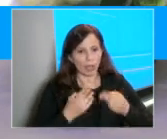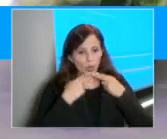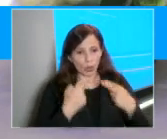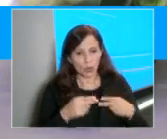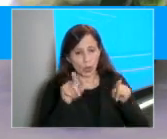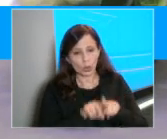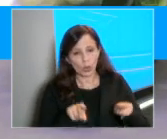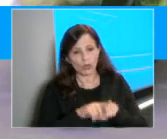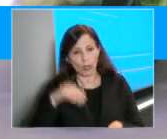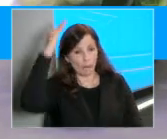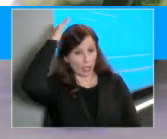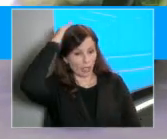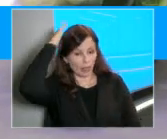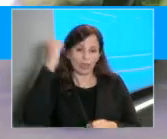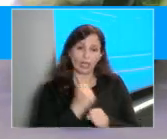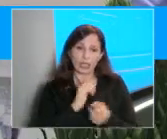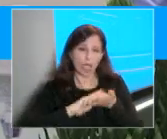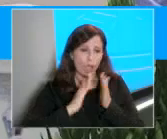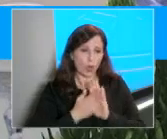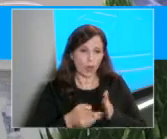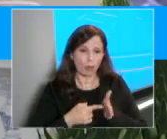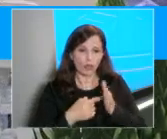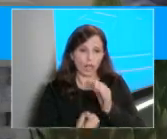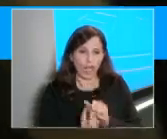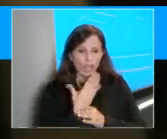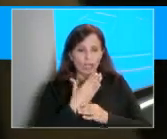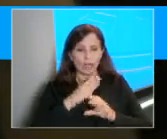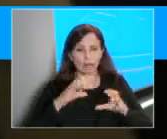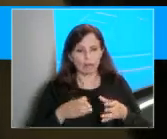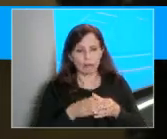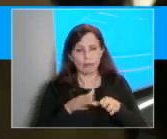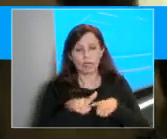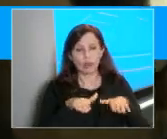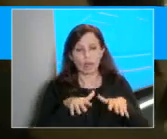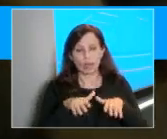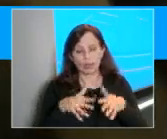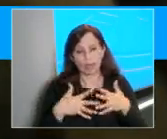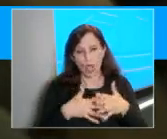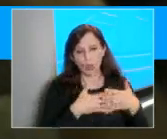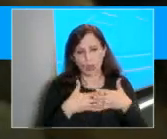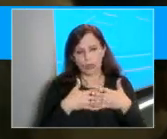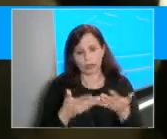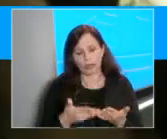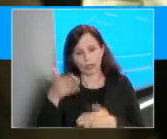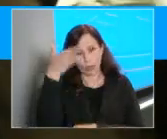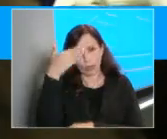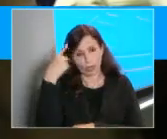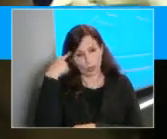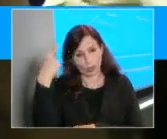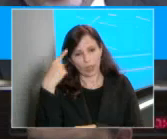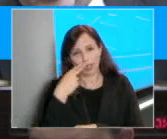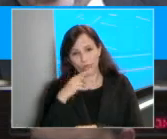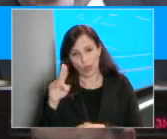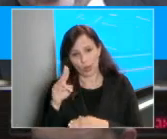פעם, נפתלי בנט יעשה כל מה שהוא יכול, כדי שתקום ממשלת אחדות לאומית. מה, כאילו, יותר מזה אני לא יכול להבטיח לך, וגם שם אתה כבר יודע כמה הבטחות שלנו